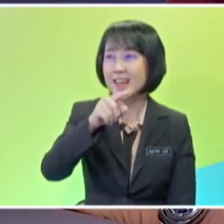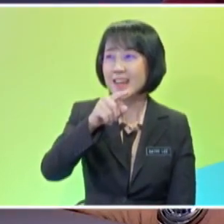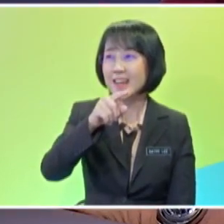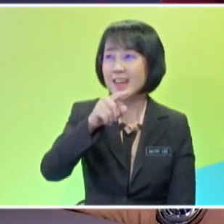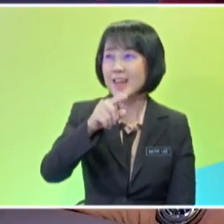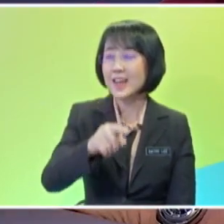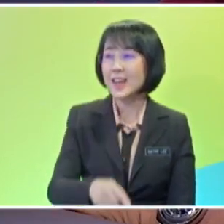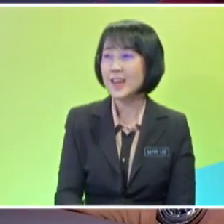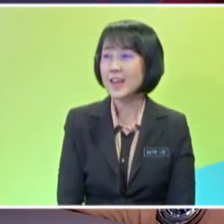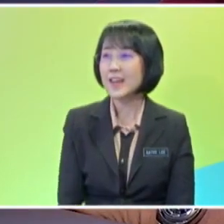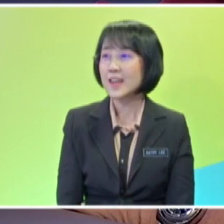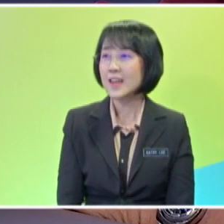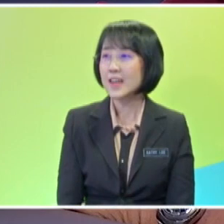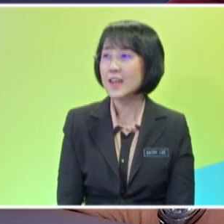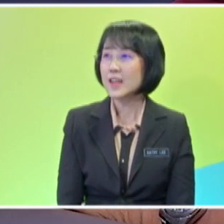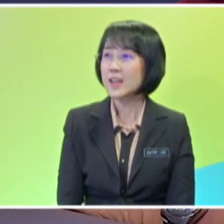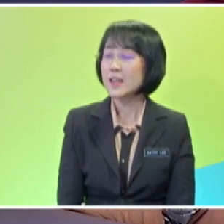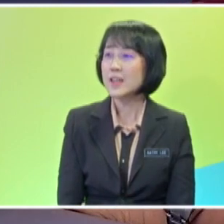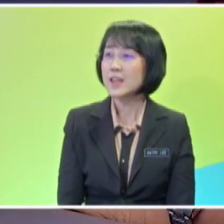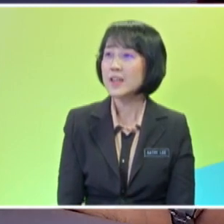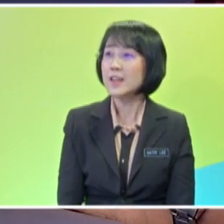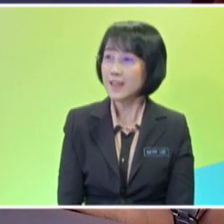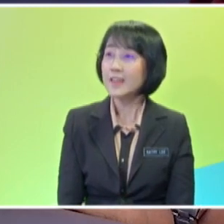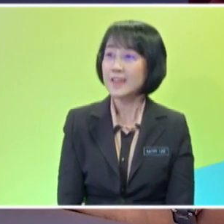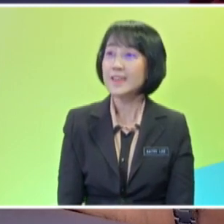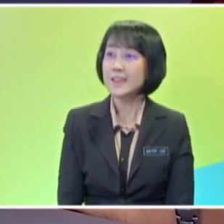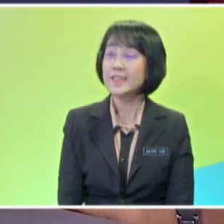dan lagi